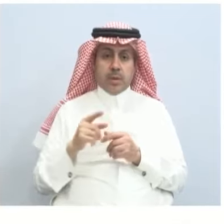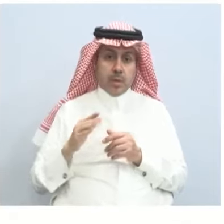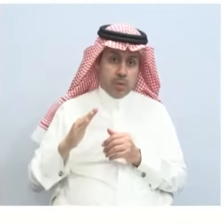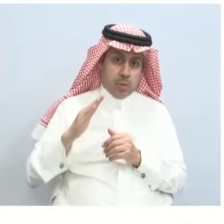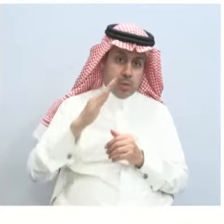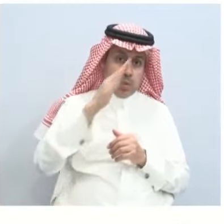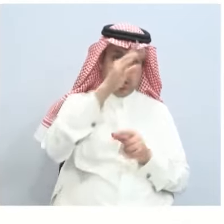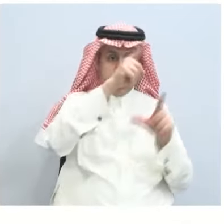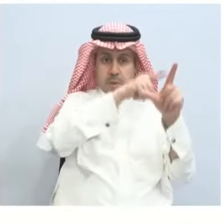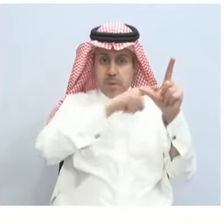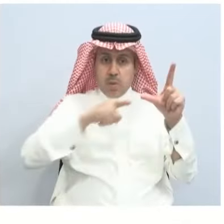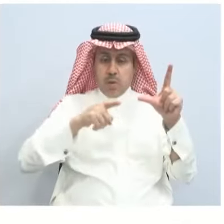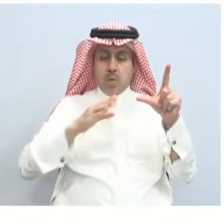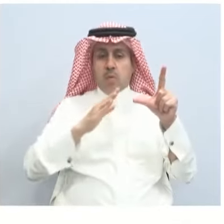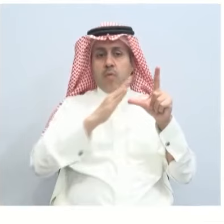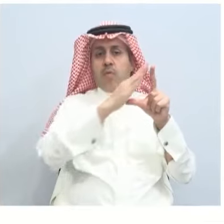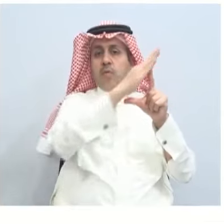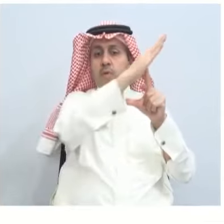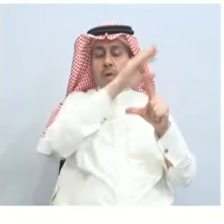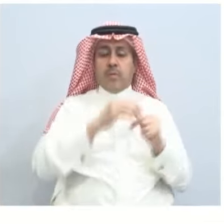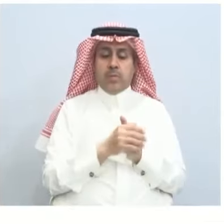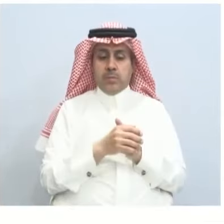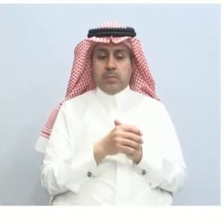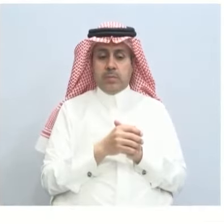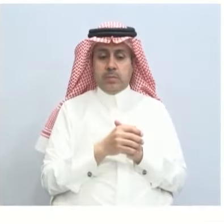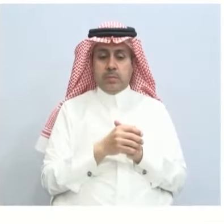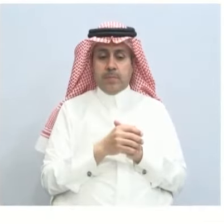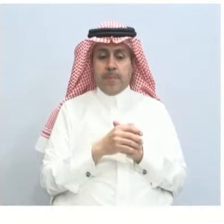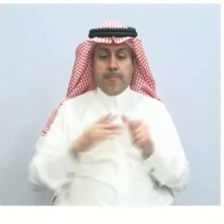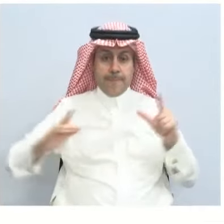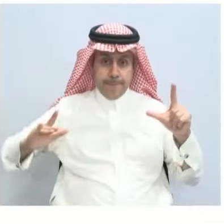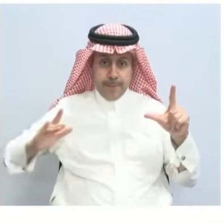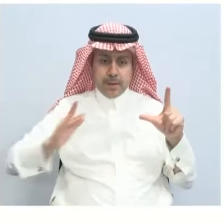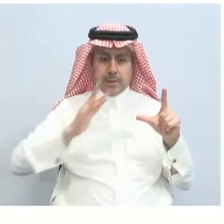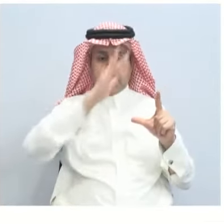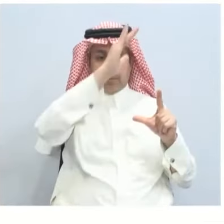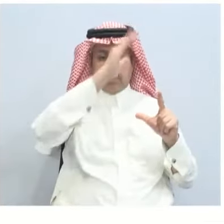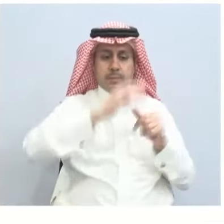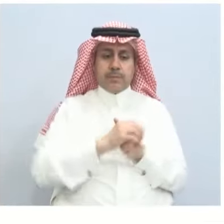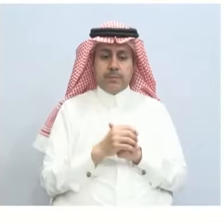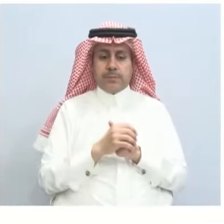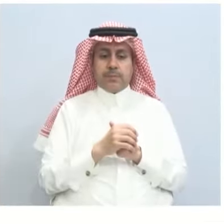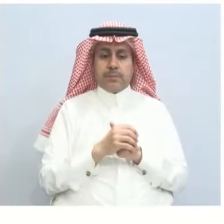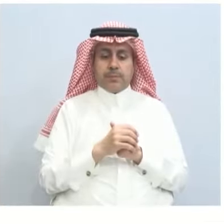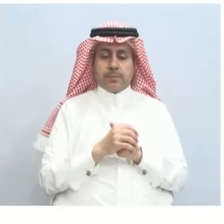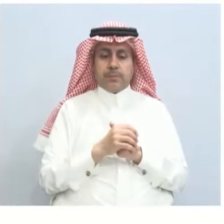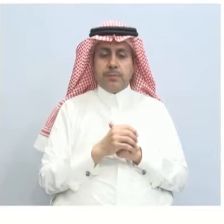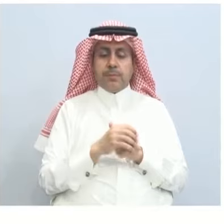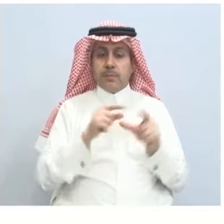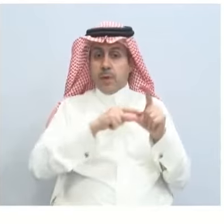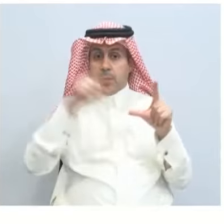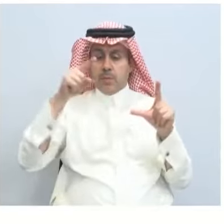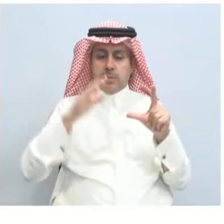مع الافقي فبالتالي لاحظ انت هنا الطائره اقلعت باتجاه المتجه اللي هو كم